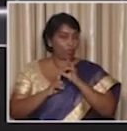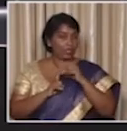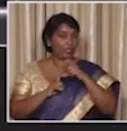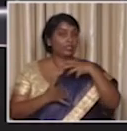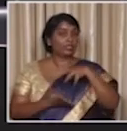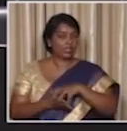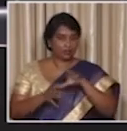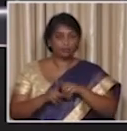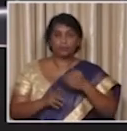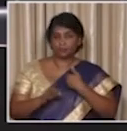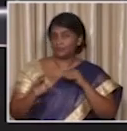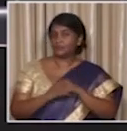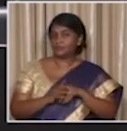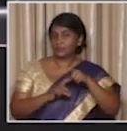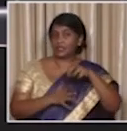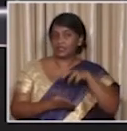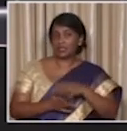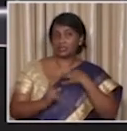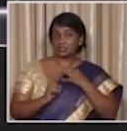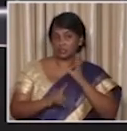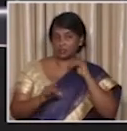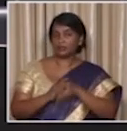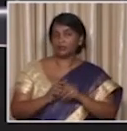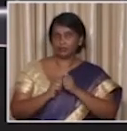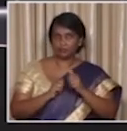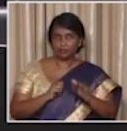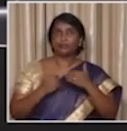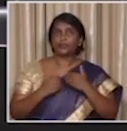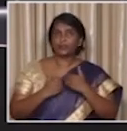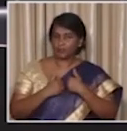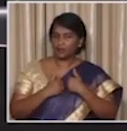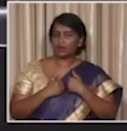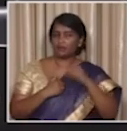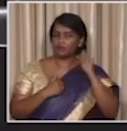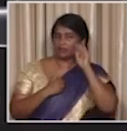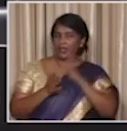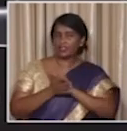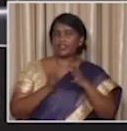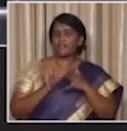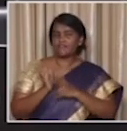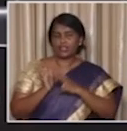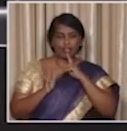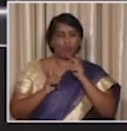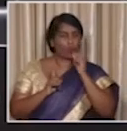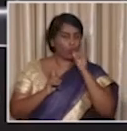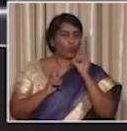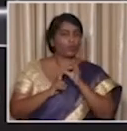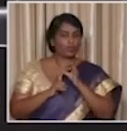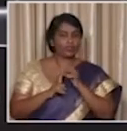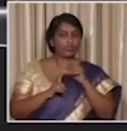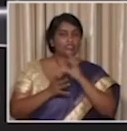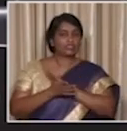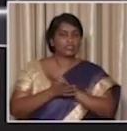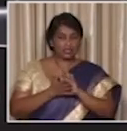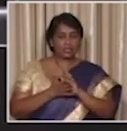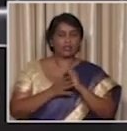api mama niyojana karana district e mama sabhapati wara hadita katuyutu karana habai mama ahagena esa vitharana kiyuwa puttalan district e chintaka